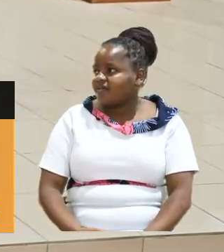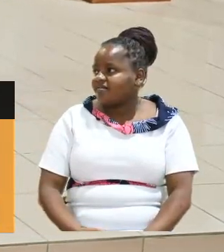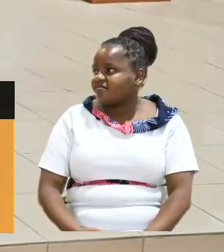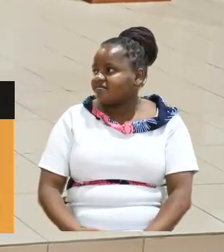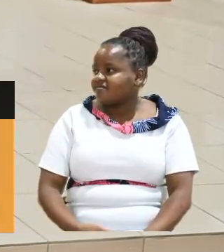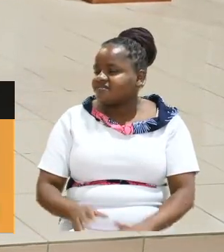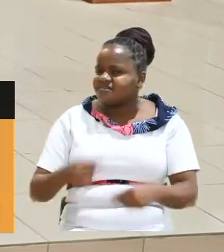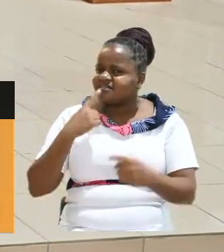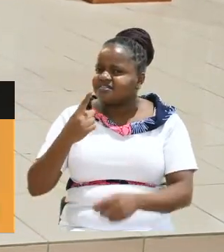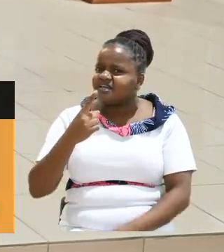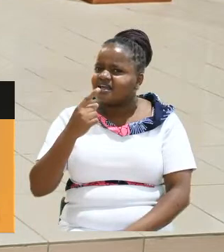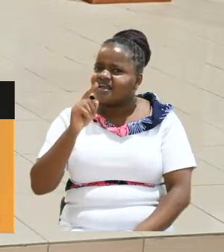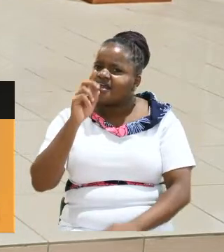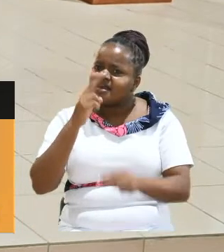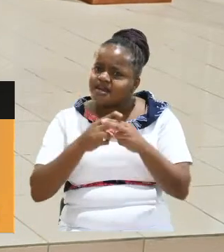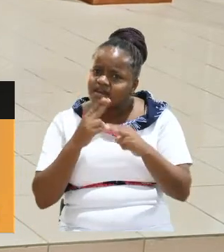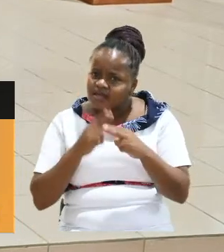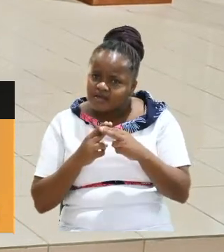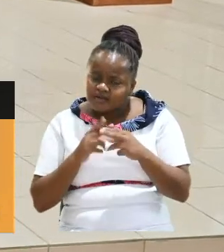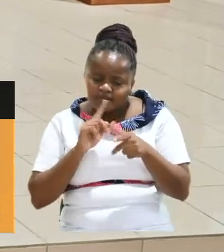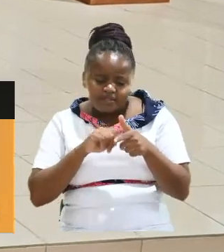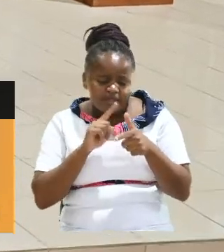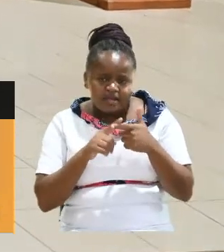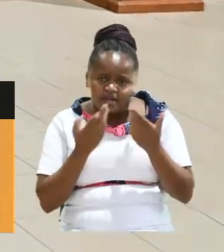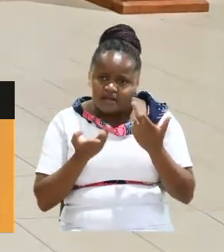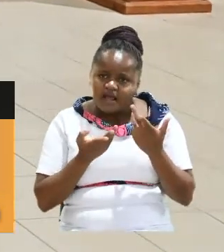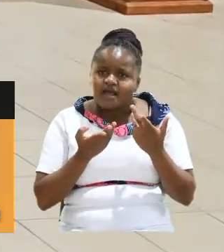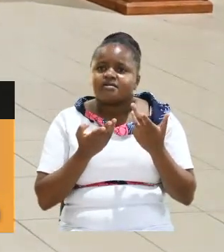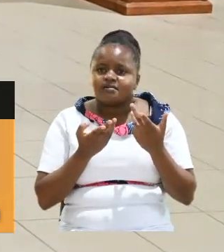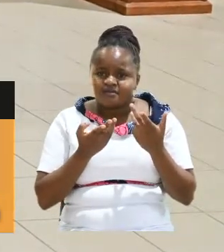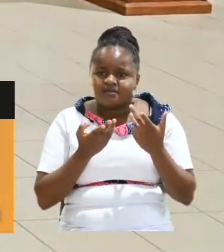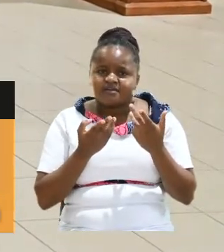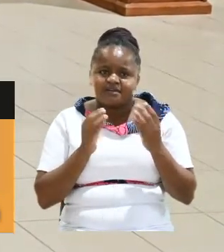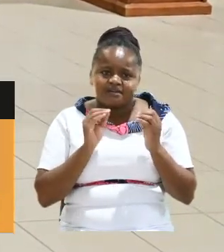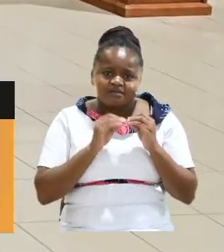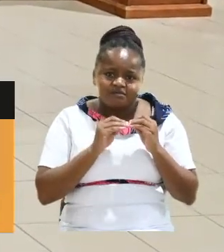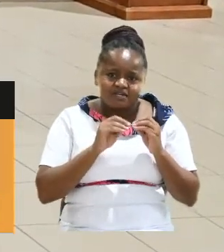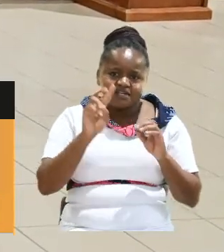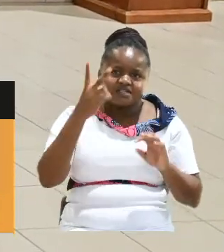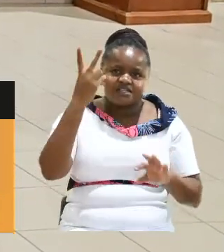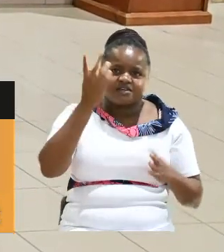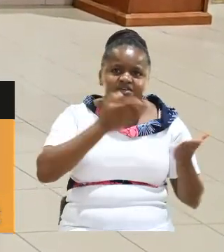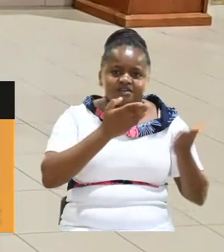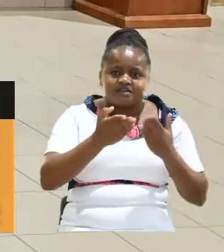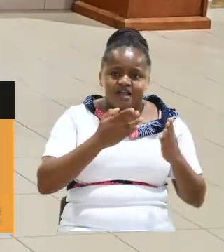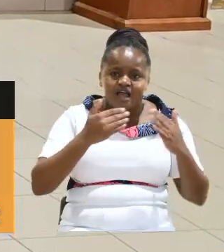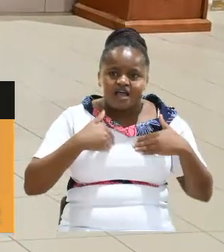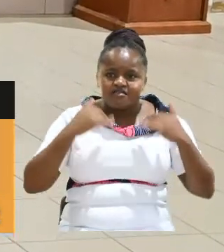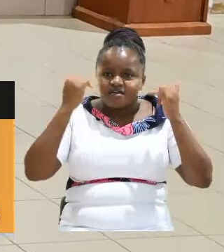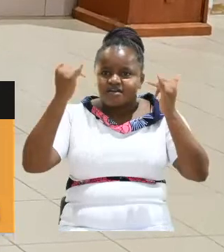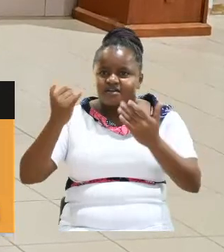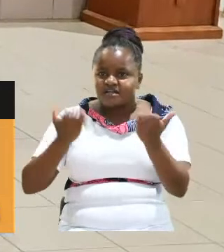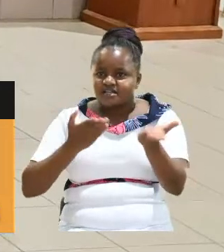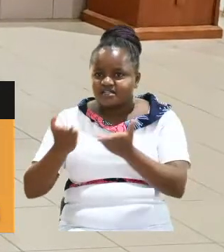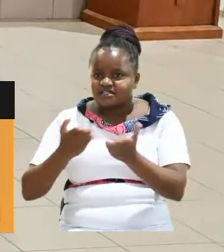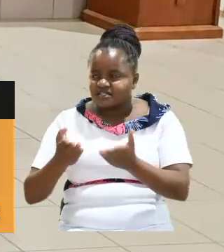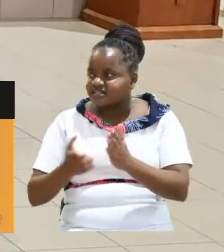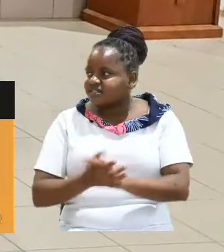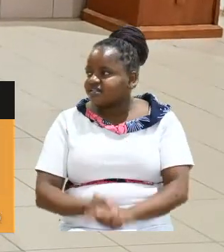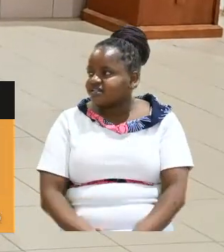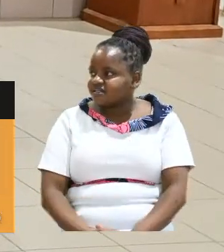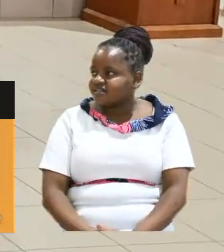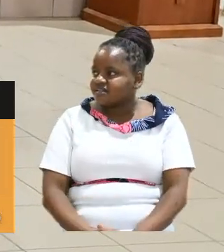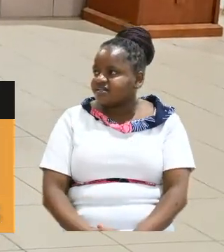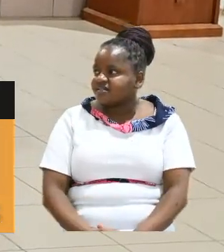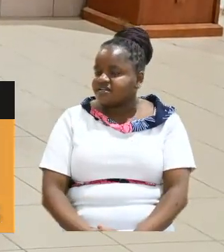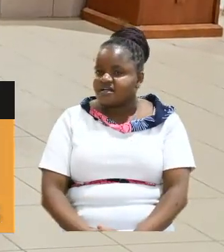Tampea seme tu jina. Alafu, tutaonana second service. I have my new song. Nisawa. We just